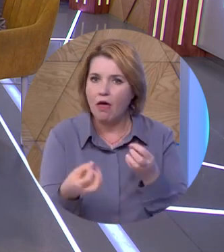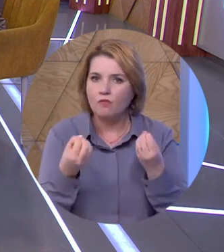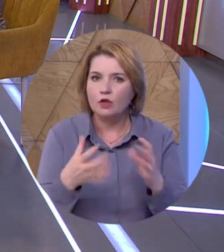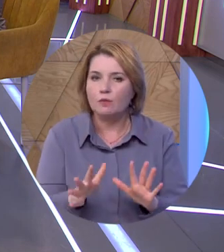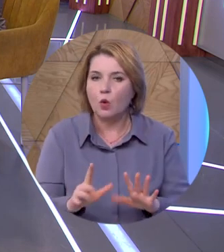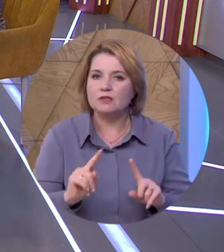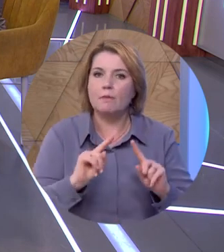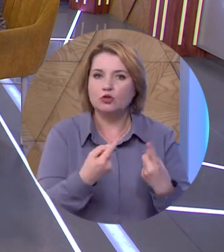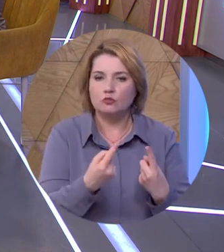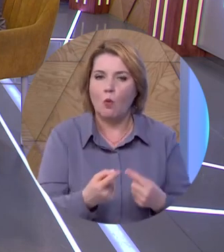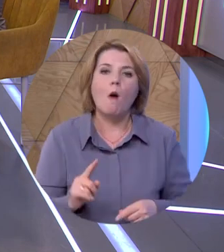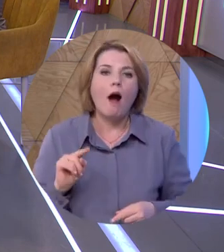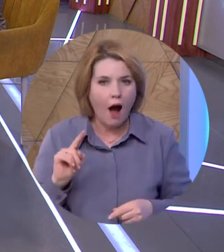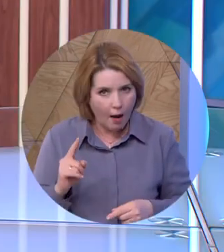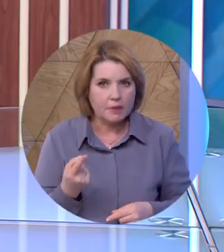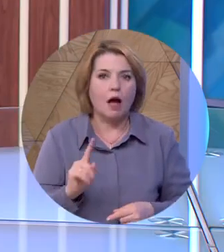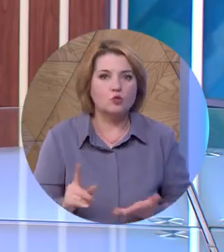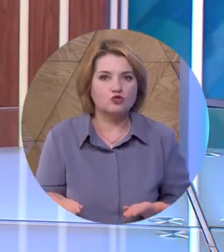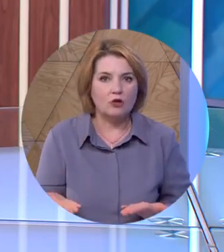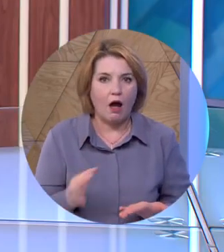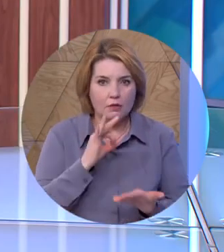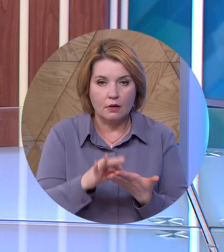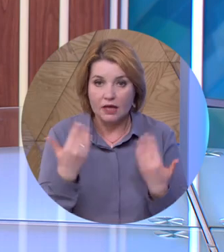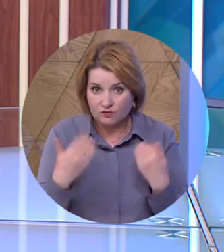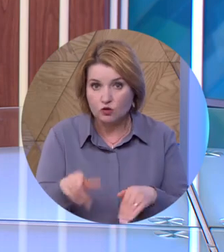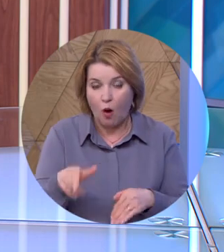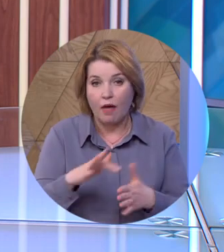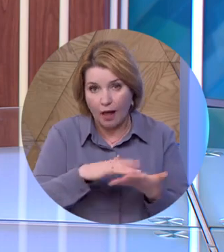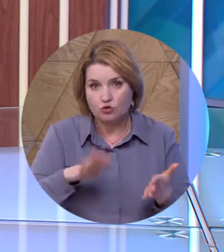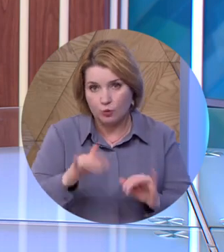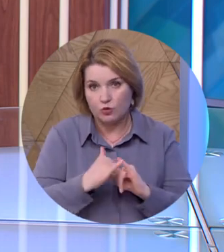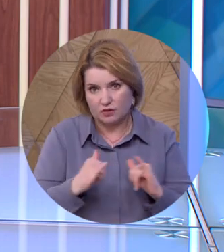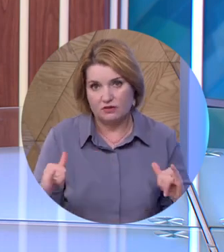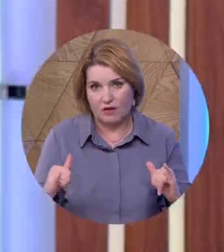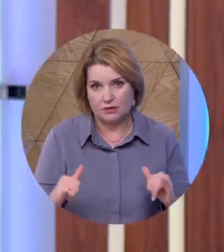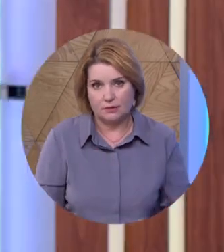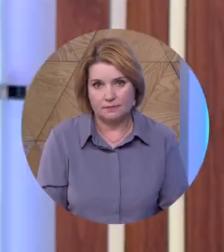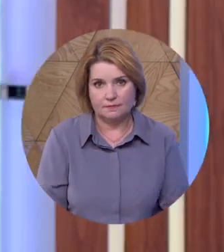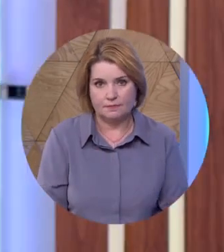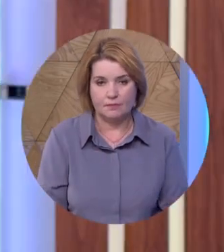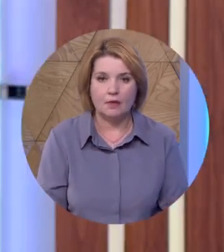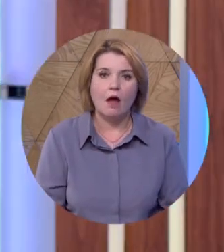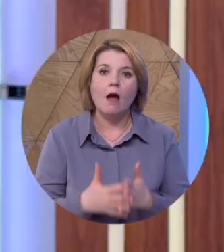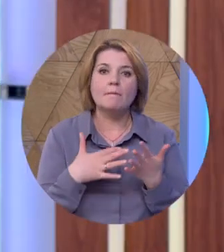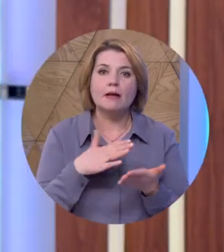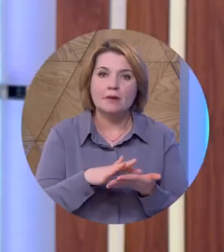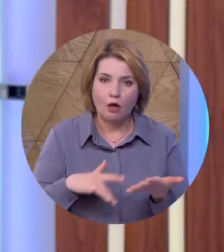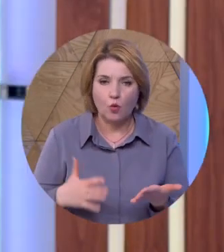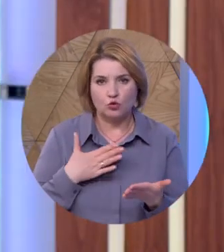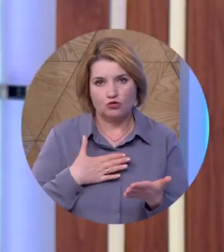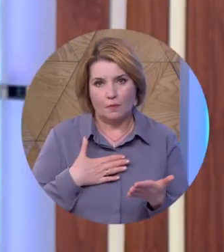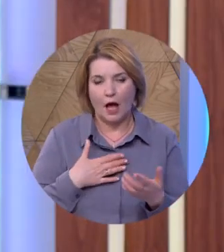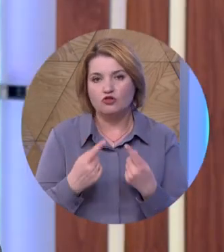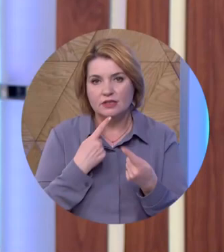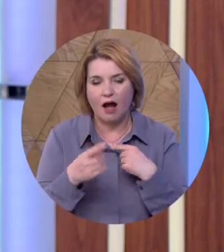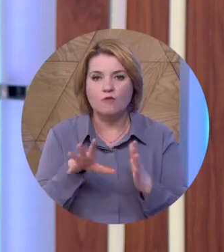«потому что», а это будет действительно разговор, который позволит ему и развиваться, и понимать мир по-разному. Спасибо большое. Мы продолжим наш разговор